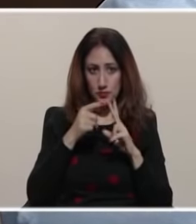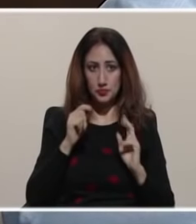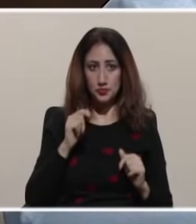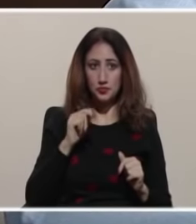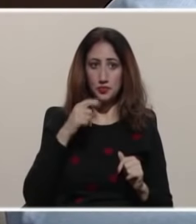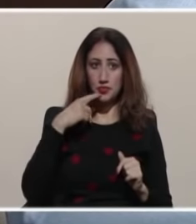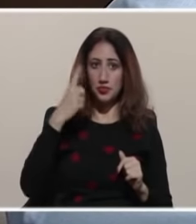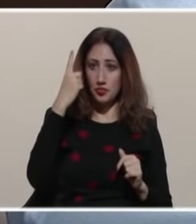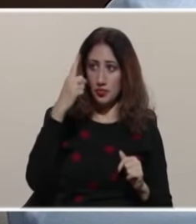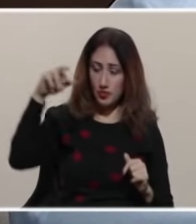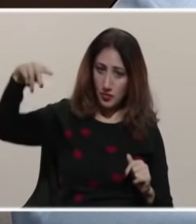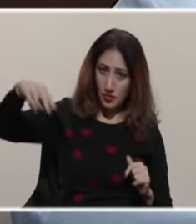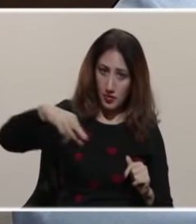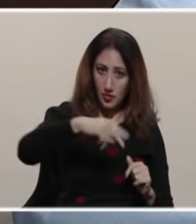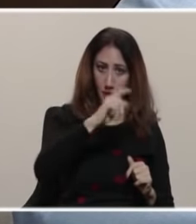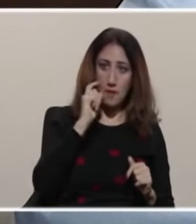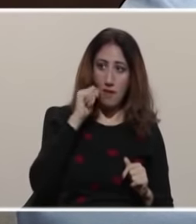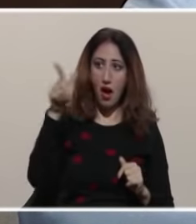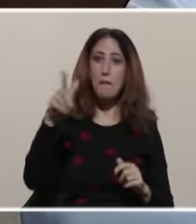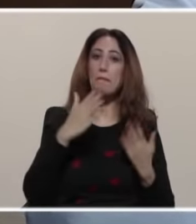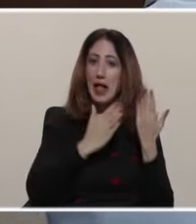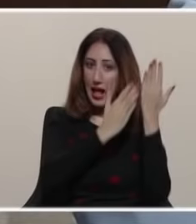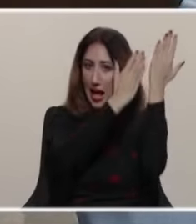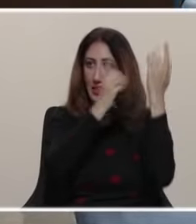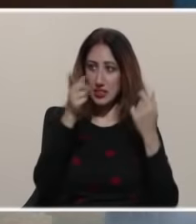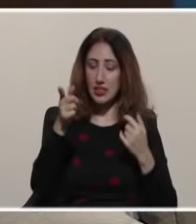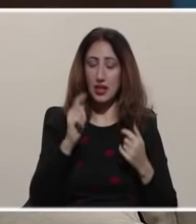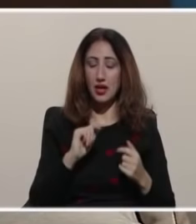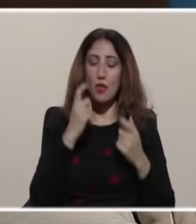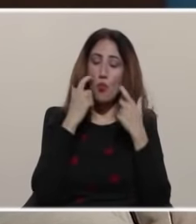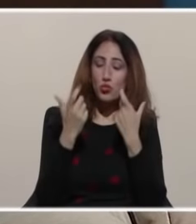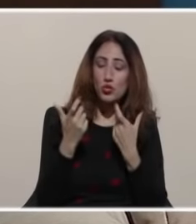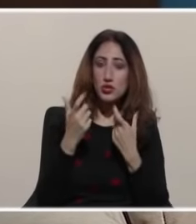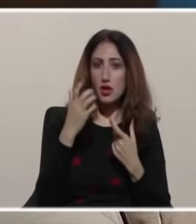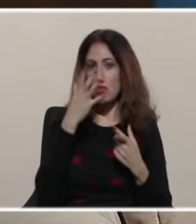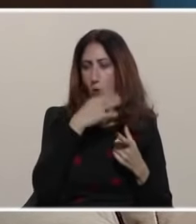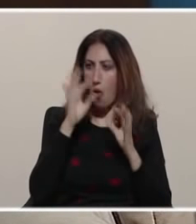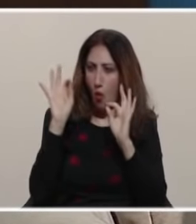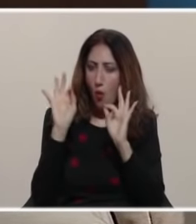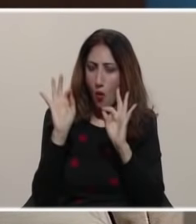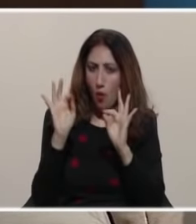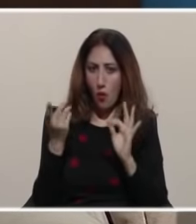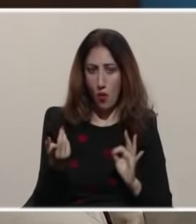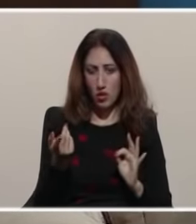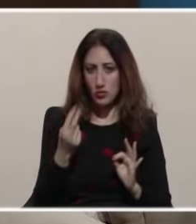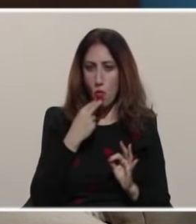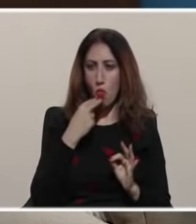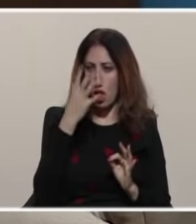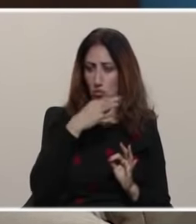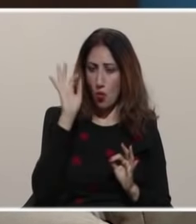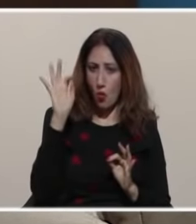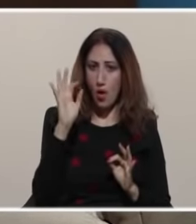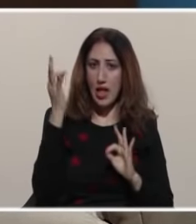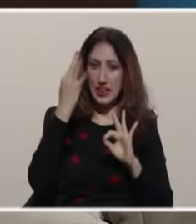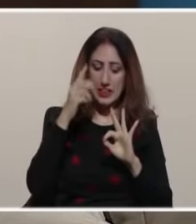من يمر عليكم من هذا الطريق رجل من أهل الجنة. فمنتظرين، واحد هو هو نفس الشاب.